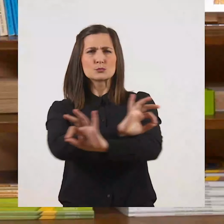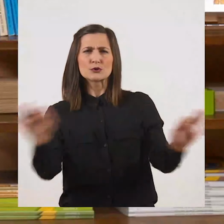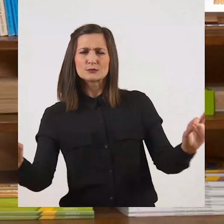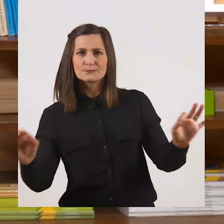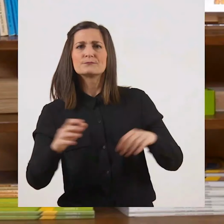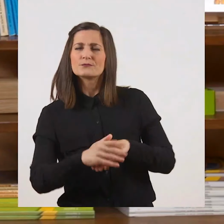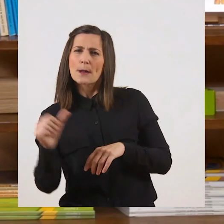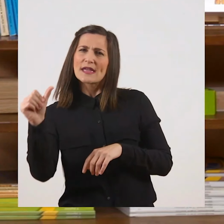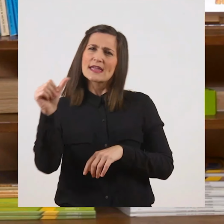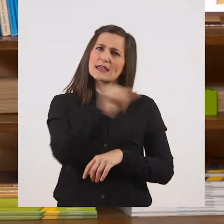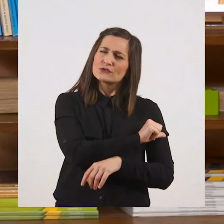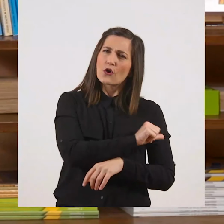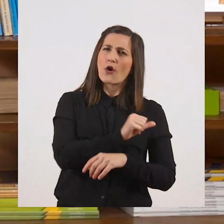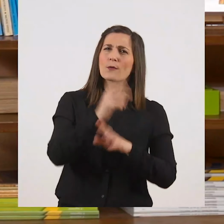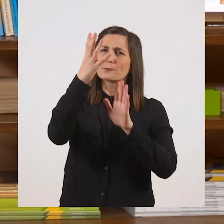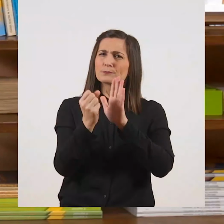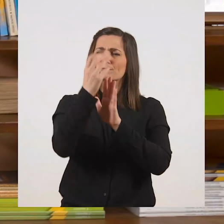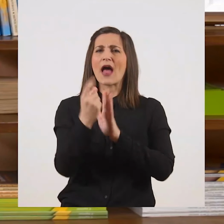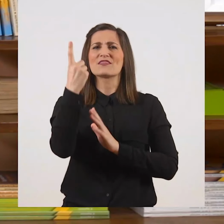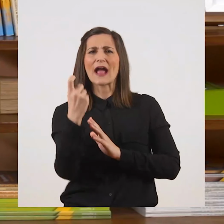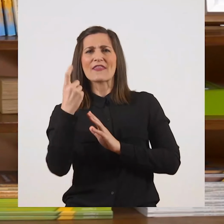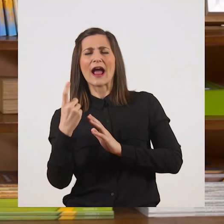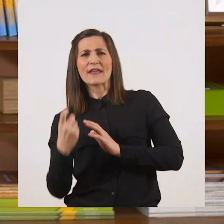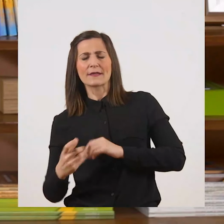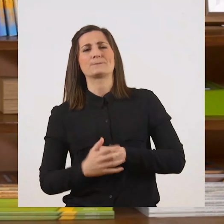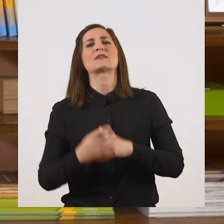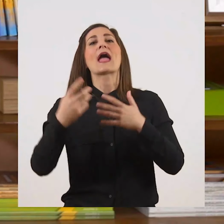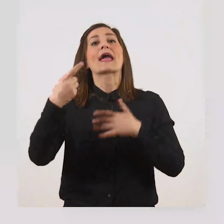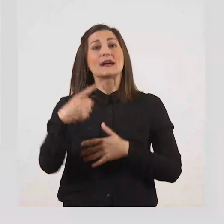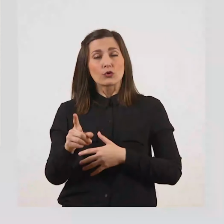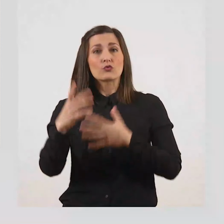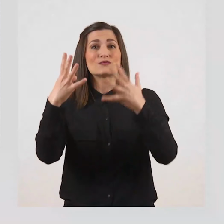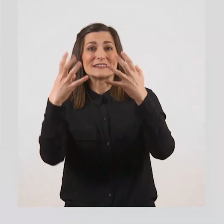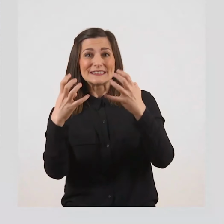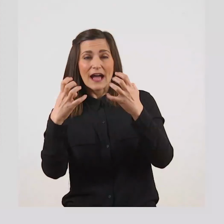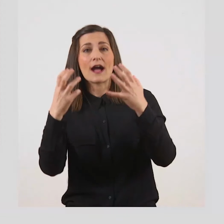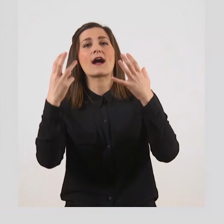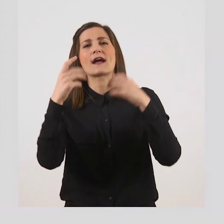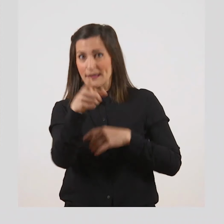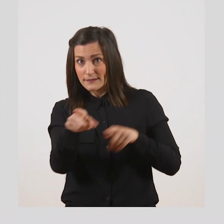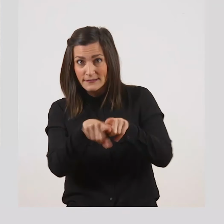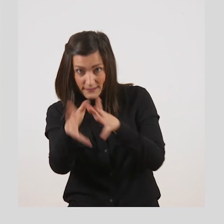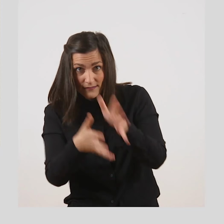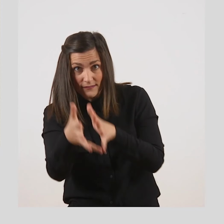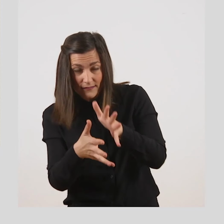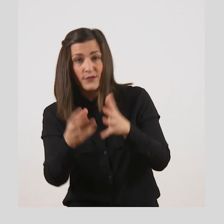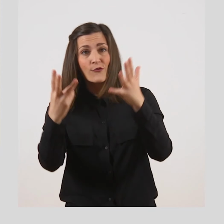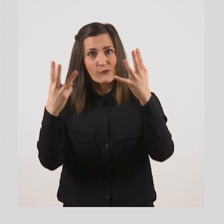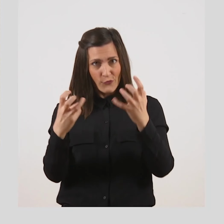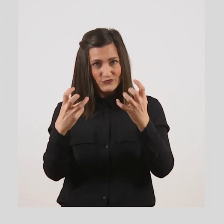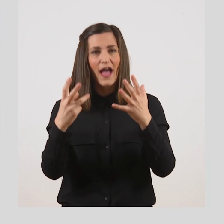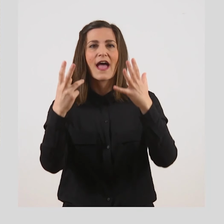ωραία. Πάμε και να κατέβουμε τώρα. 10-10 θα κατέβουμε. Προσοχή. 100, 90, λέτε κι εσείς.